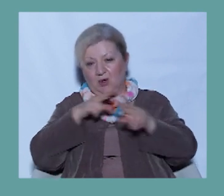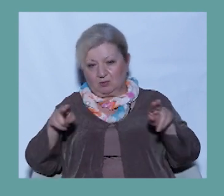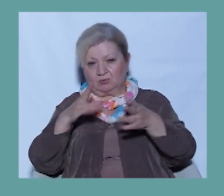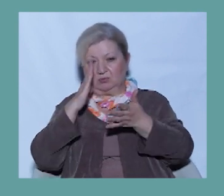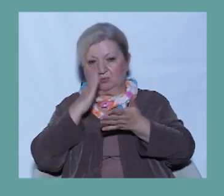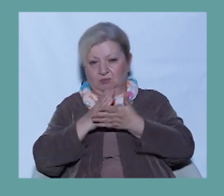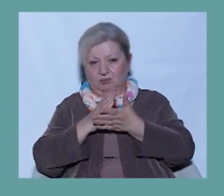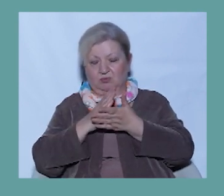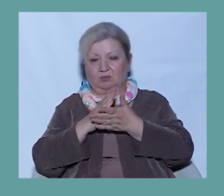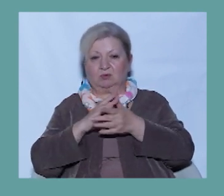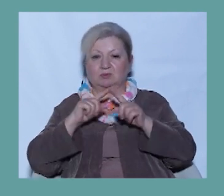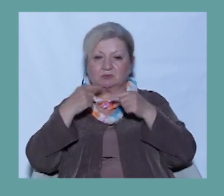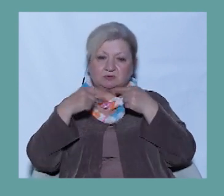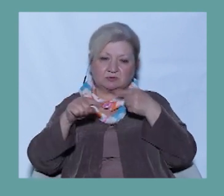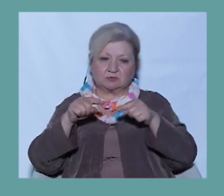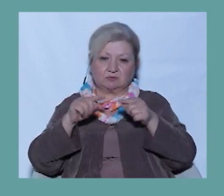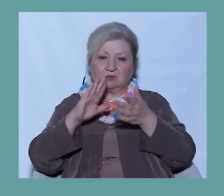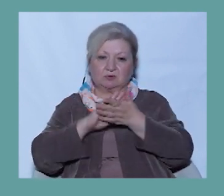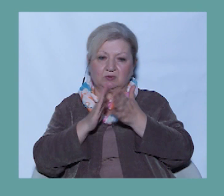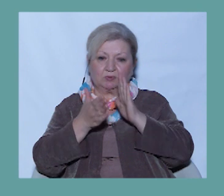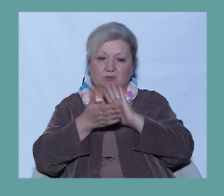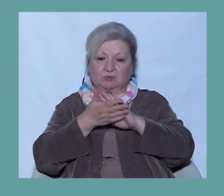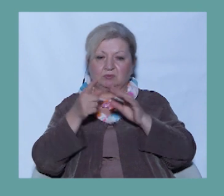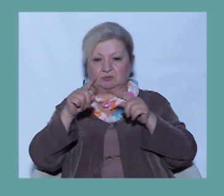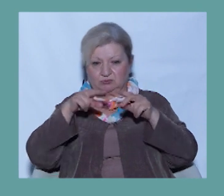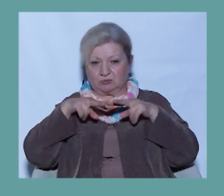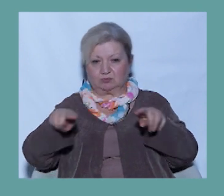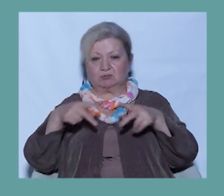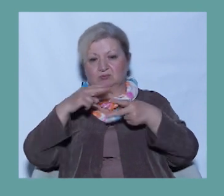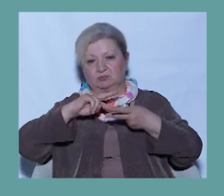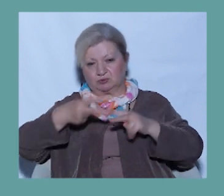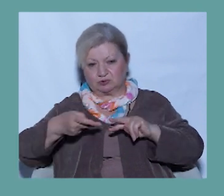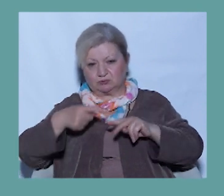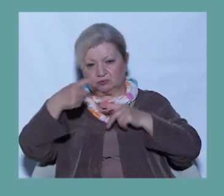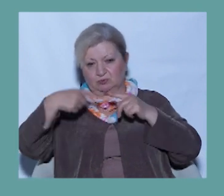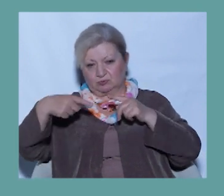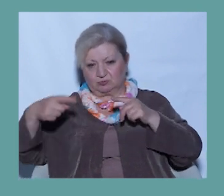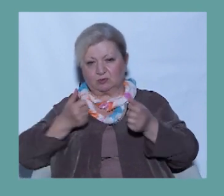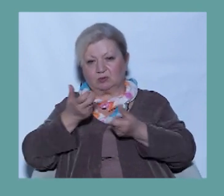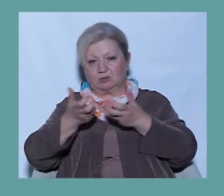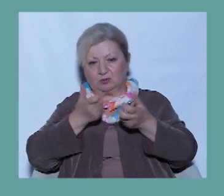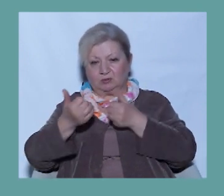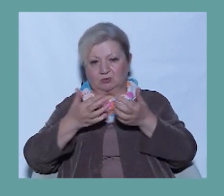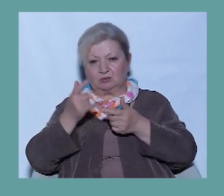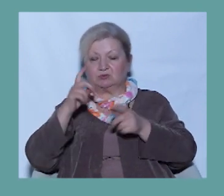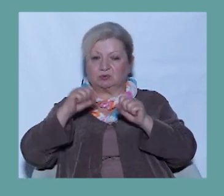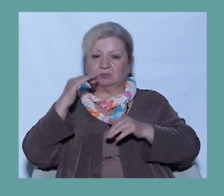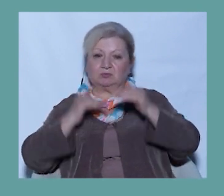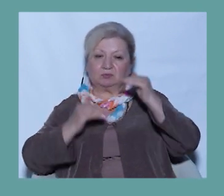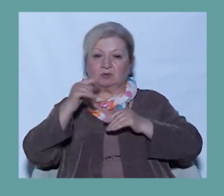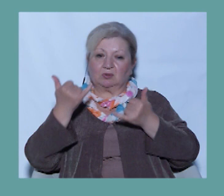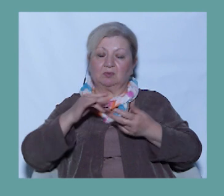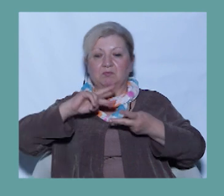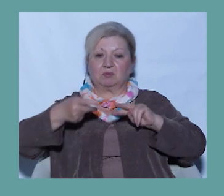აქ სხვა შემთხვევაში, აქაც შევცვალოთ ხვიათა რაოდენობა. როგორც კი ეს ხვიები შეიძლება